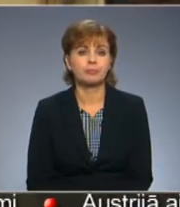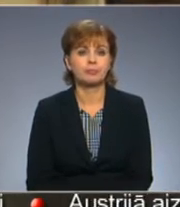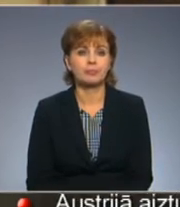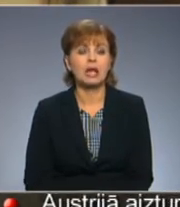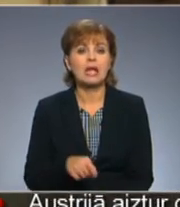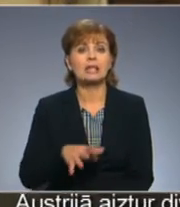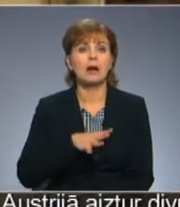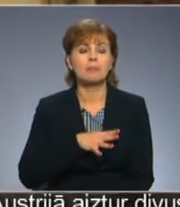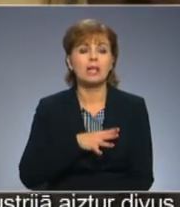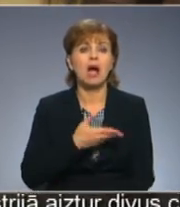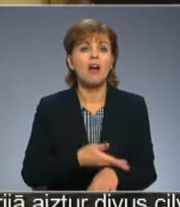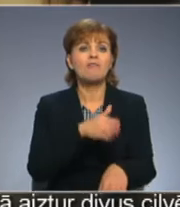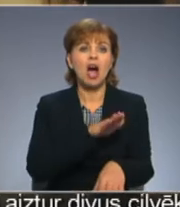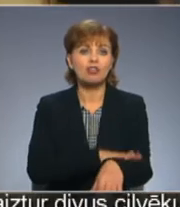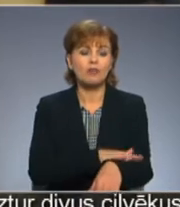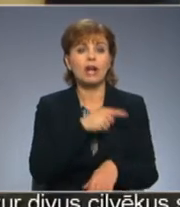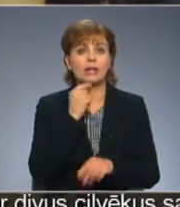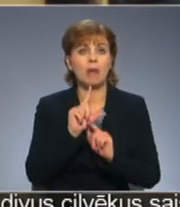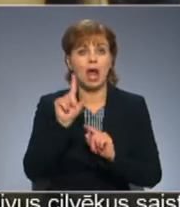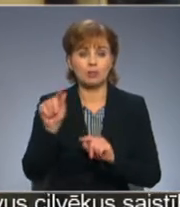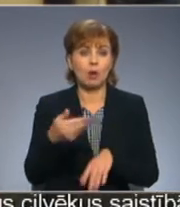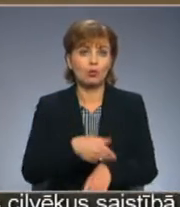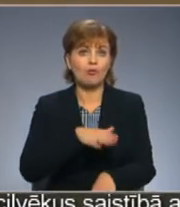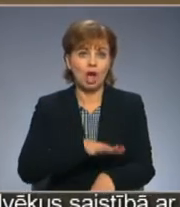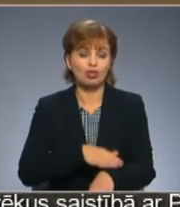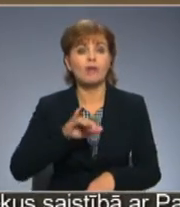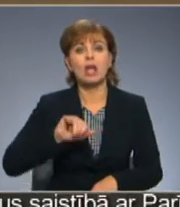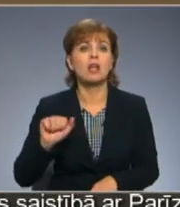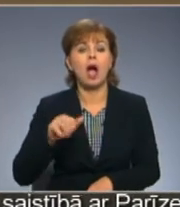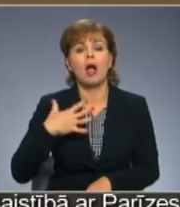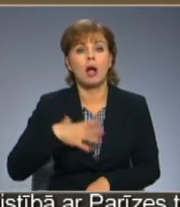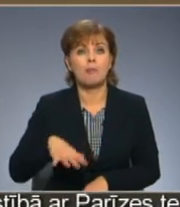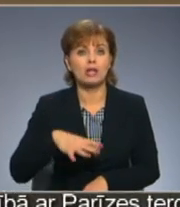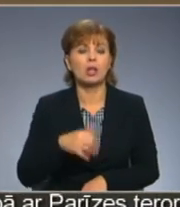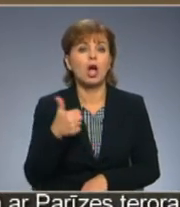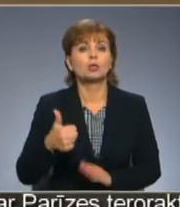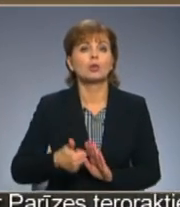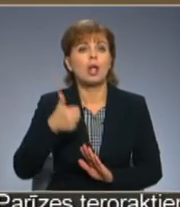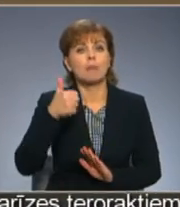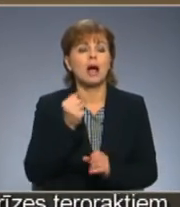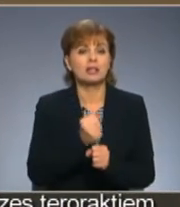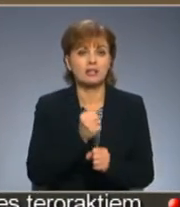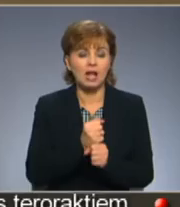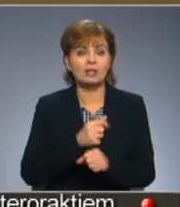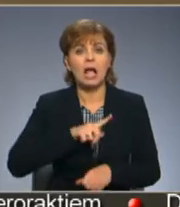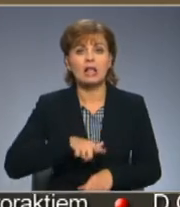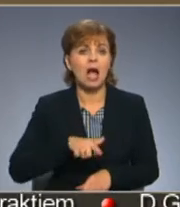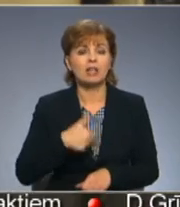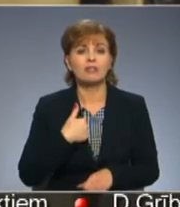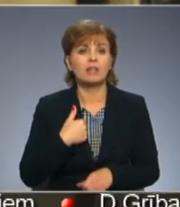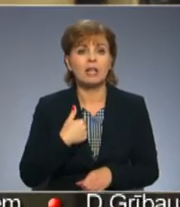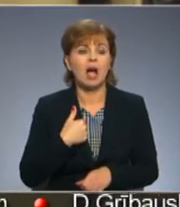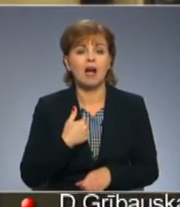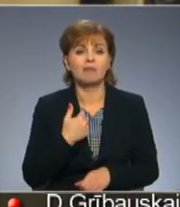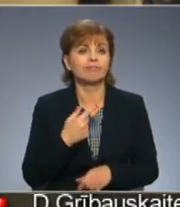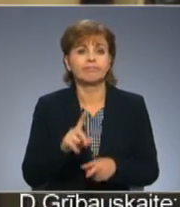Tā bija Varšava. Tu vēlējies nokļūt Varšavā? Jā. Kāpēc? Tur ir labāk strādāt. Latvijā mani nesaisti. Šeit